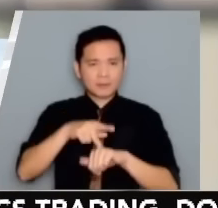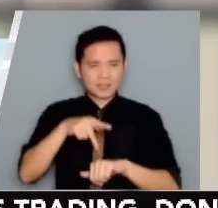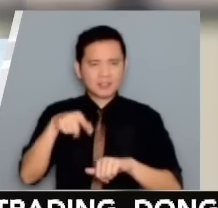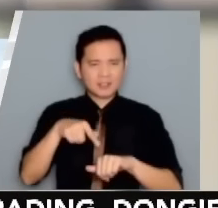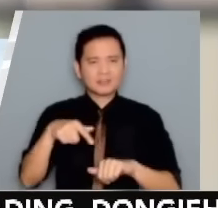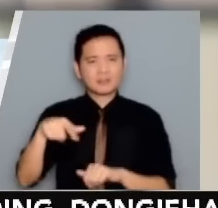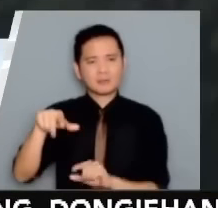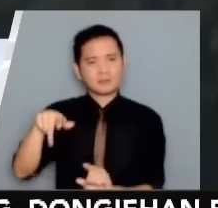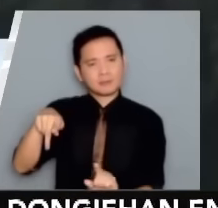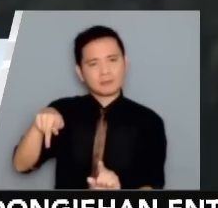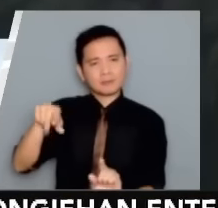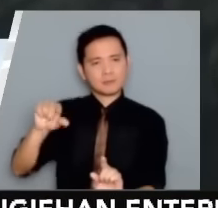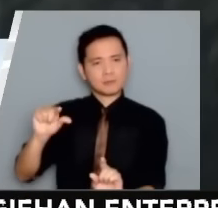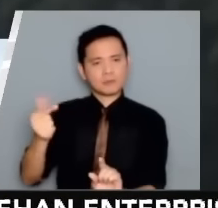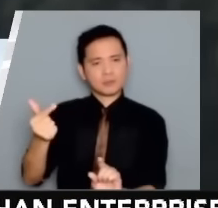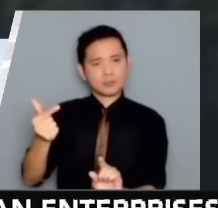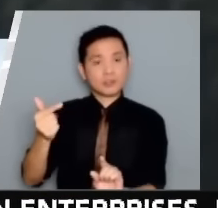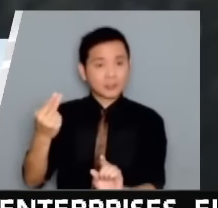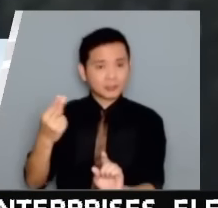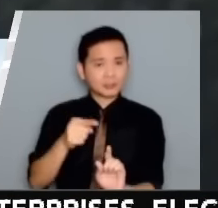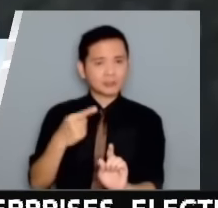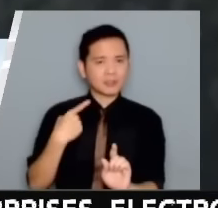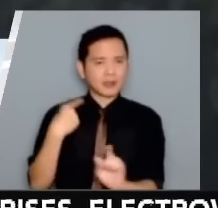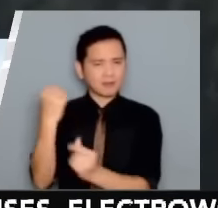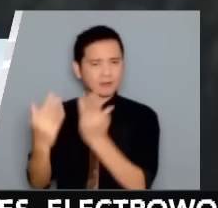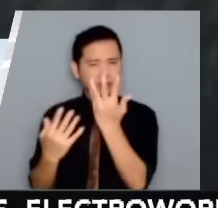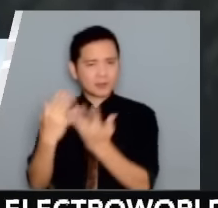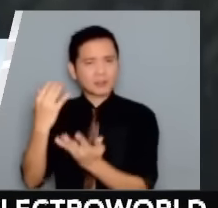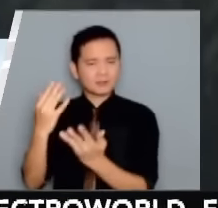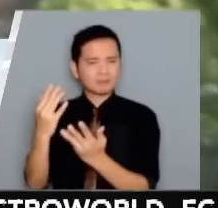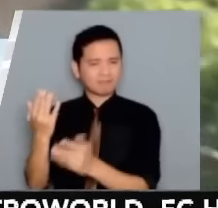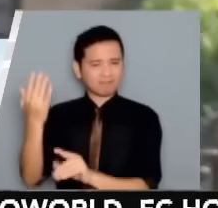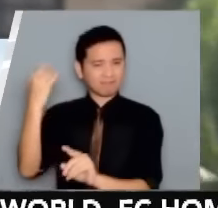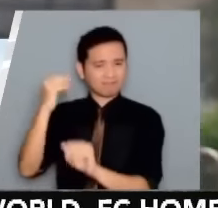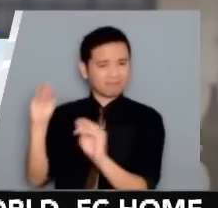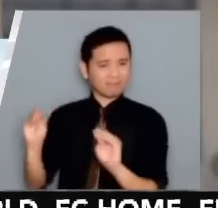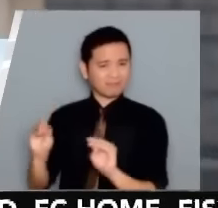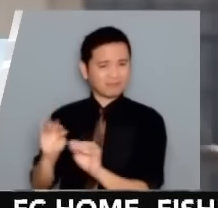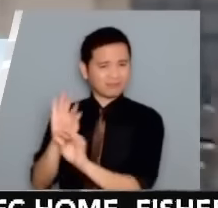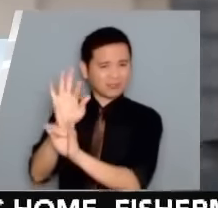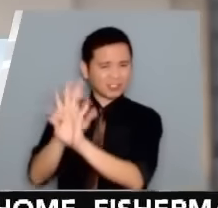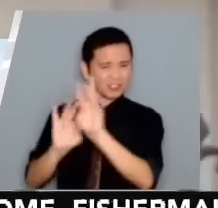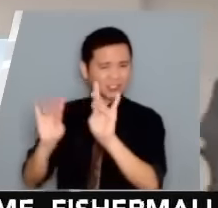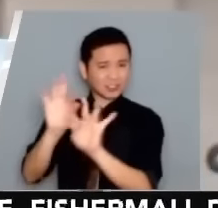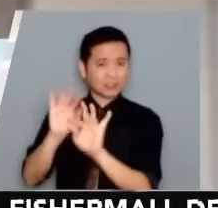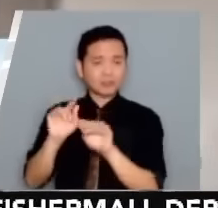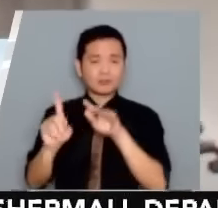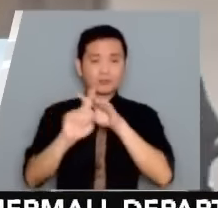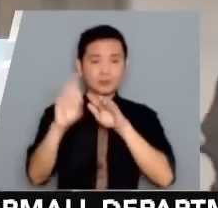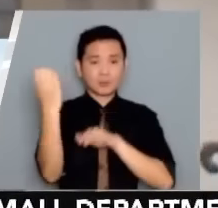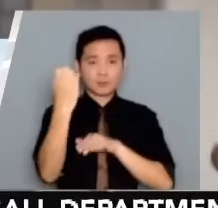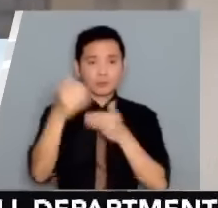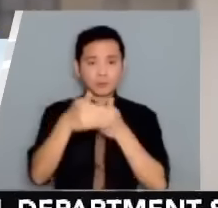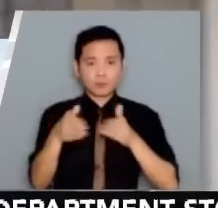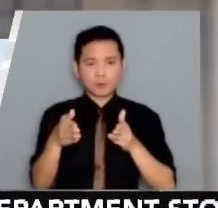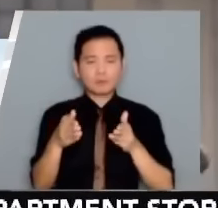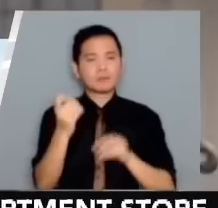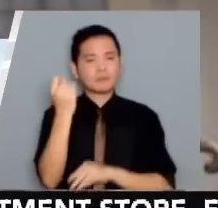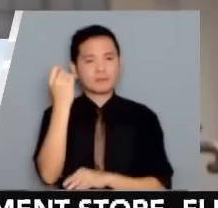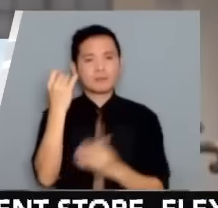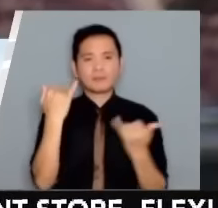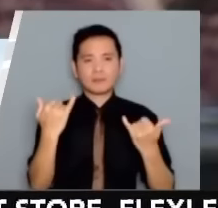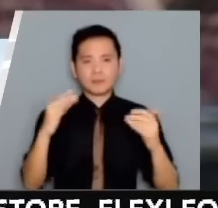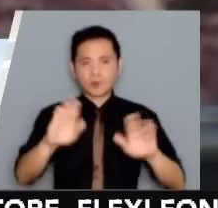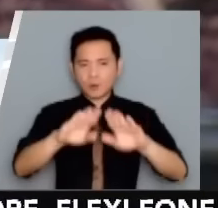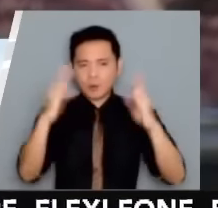napinsala ng sunog nng Sabado ng gabi inilikas sa mga pasyente mula sa emergency room ng masunog ng storage room malapit sa at